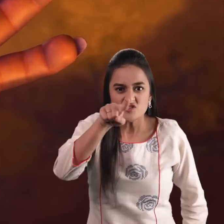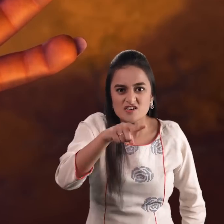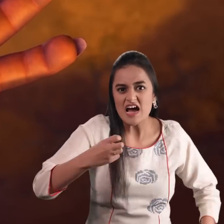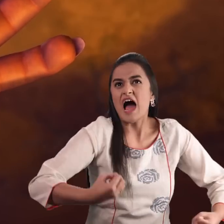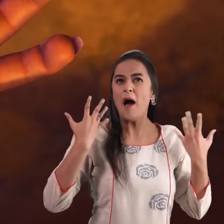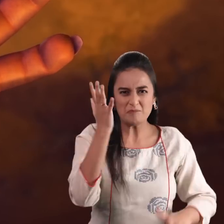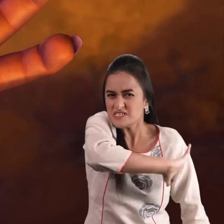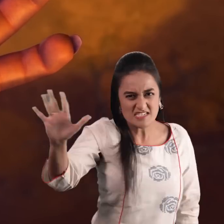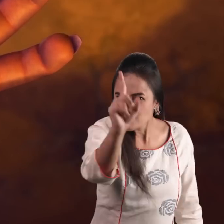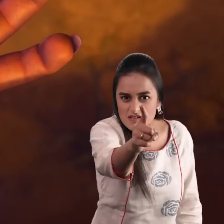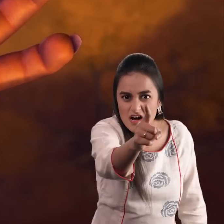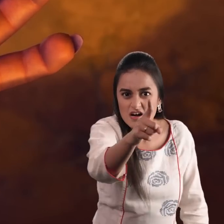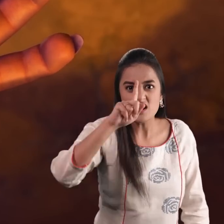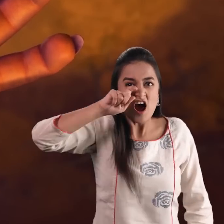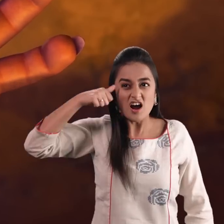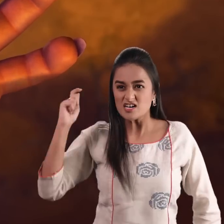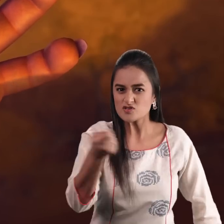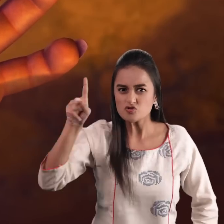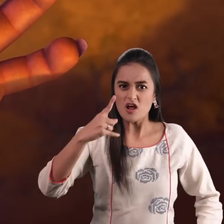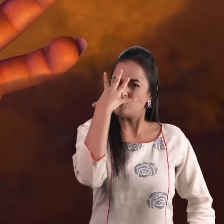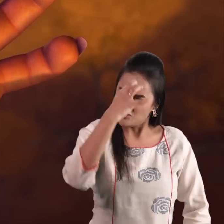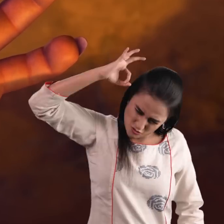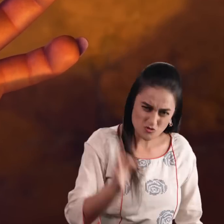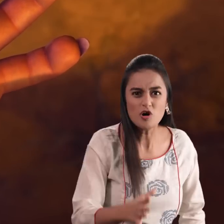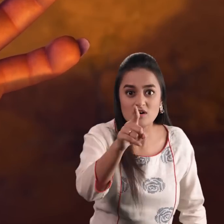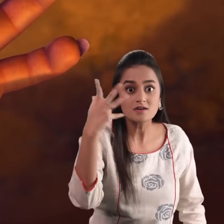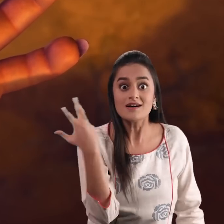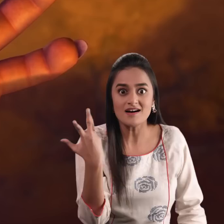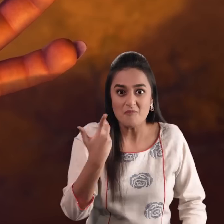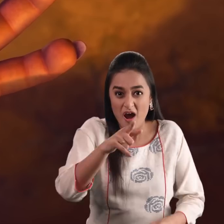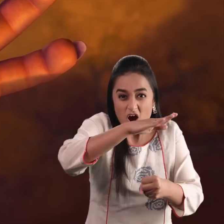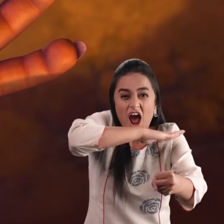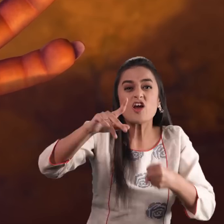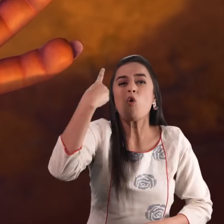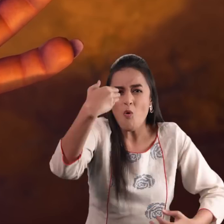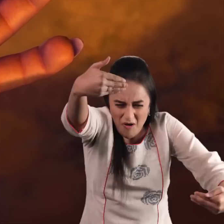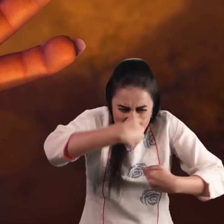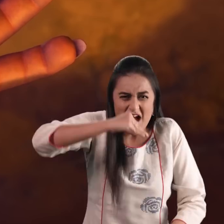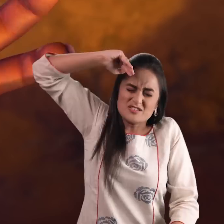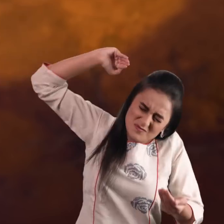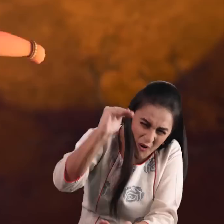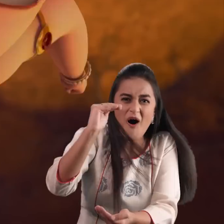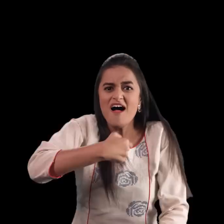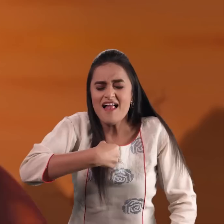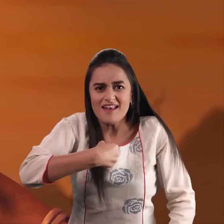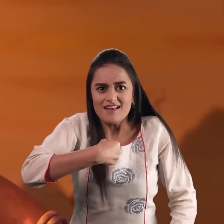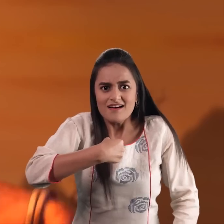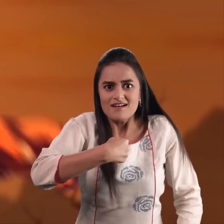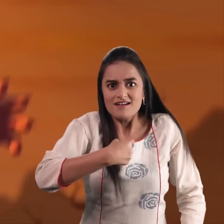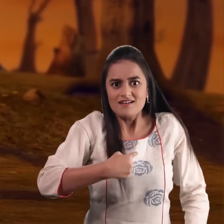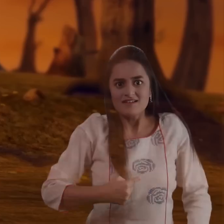ज्यादा प्रसन्न मत हो राक्षस, तेरा कंस बहुत ही दुखी होगा जब उसे पता चलेगा कि तेरा वध एक बालक ने